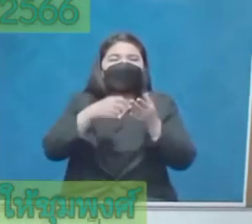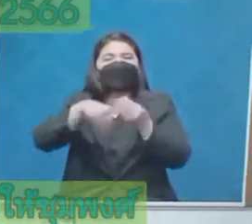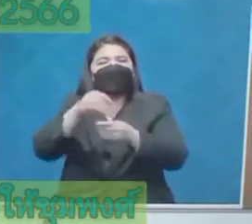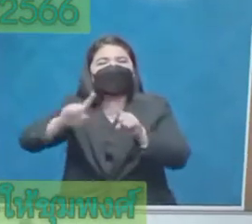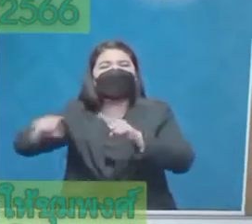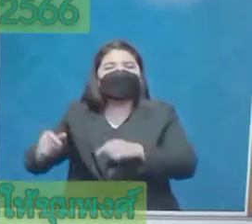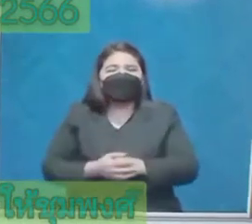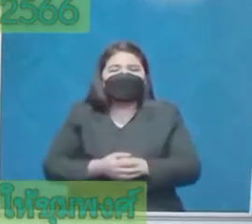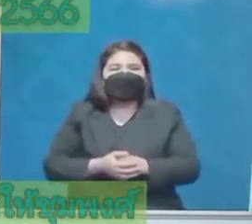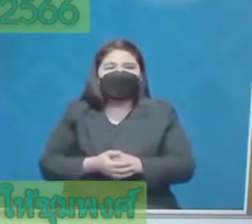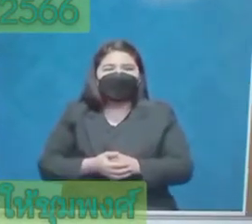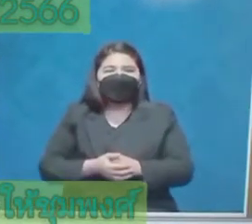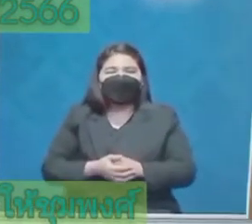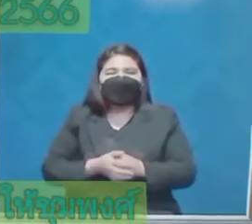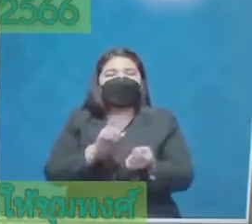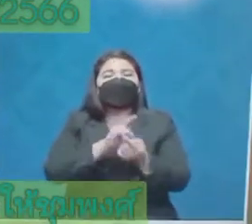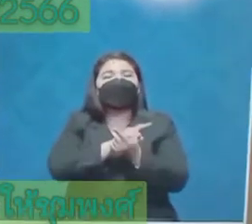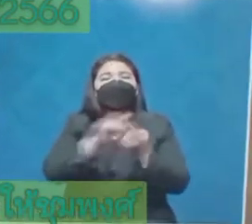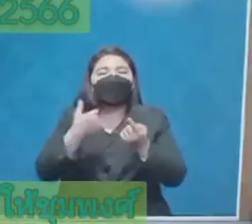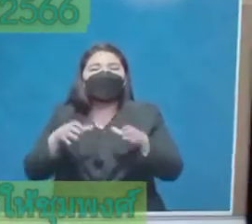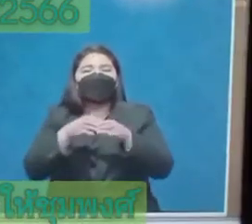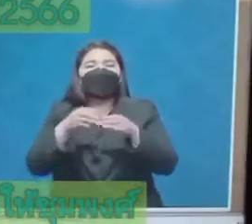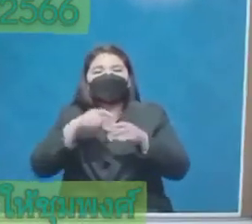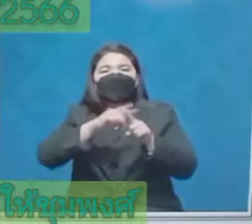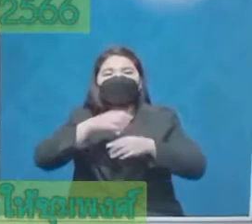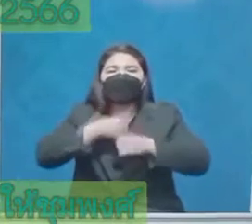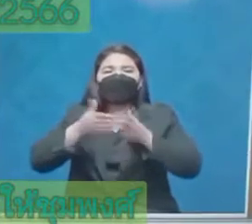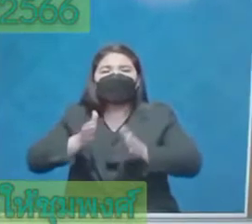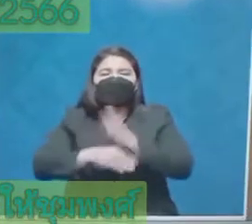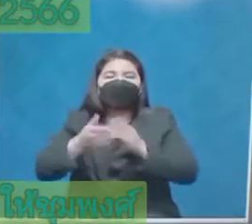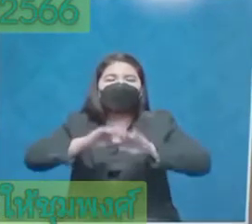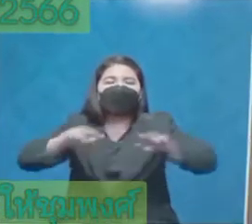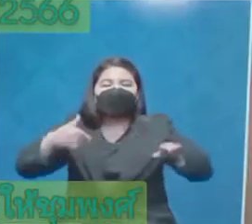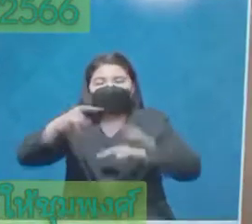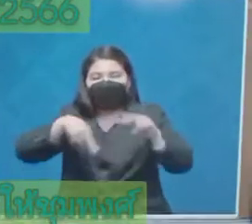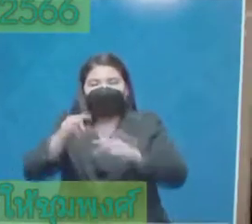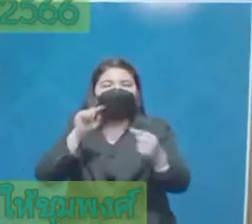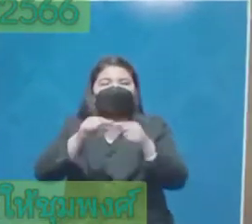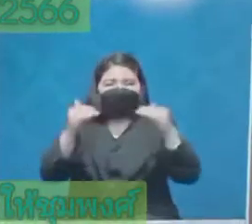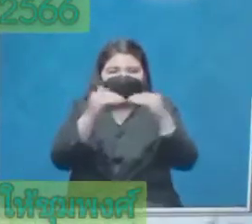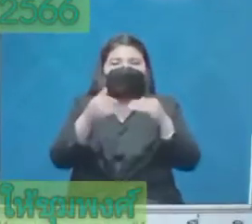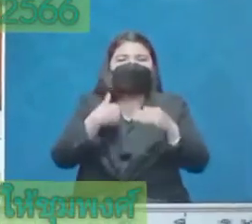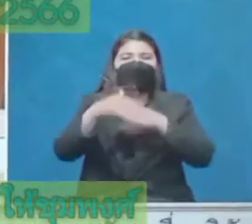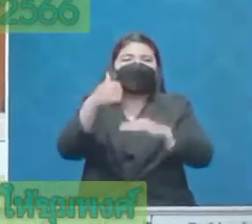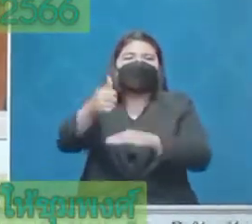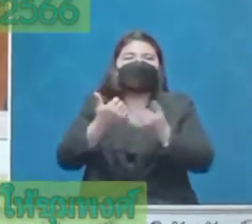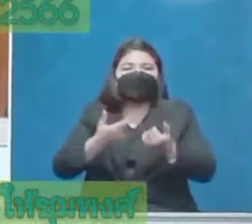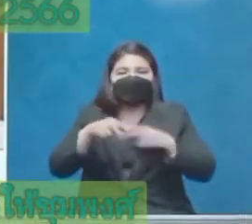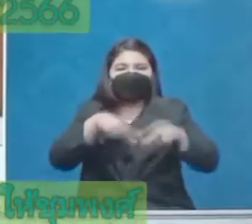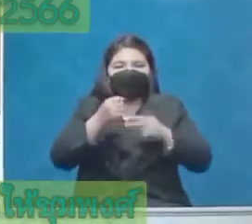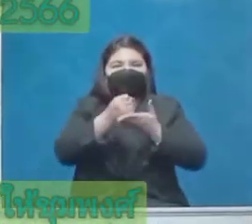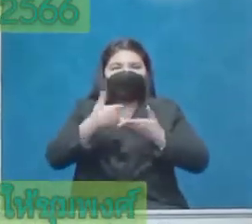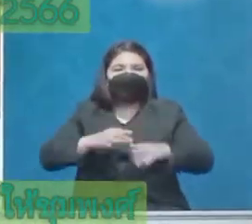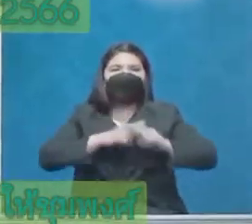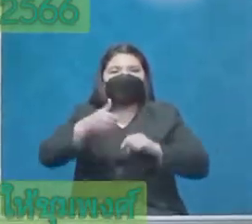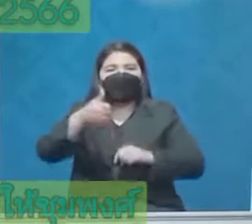ษฐกิจและสังคมกลุ่มปอบางผู้ได้โอกาสผู้สูงวัยผู้พิการและเด็กและการดูแลอย่างทั่วถึงและเป็นธรรมมีความอยู่ที่ดีขึ้นมันทำให้ความยากจนและสามารถ